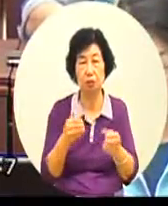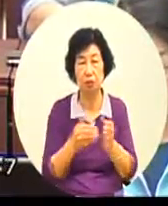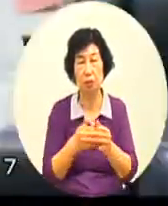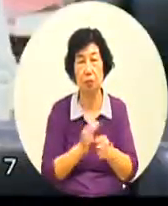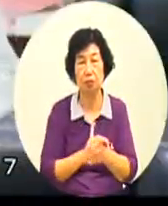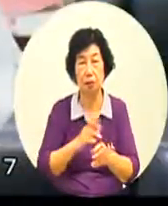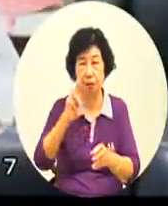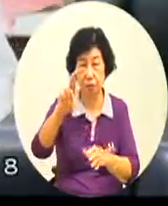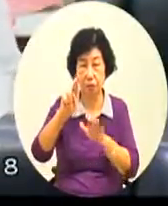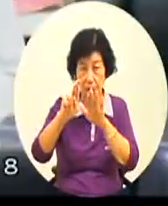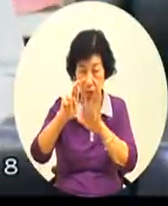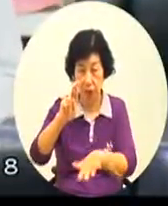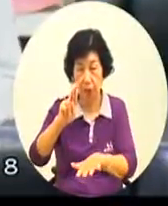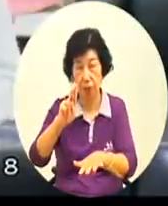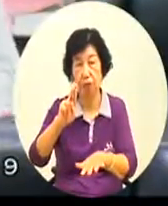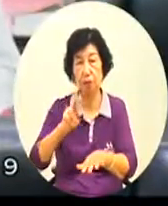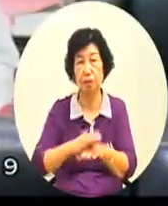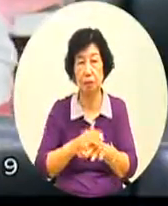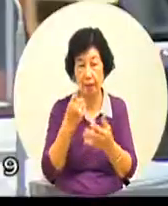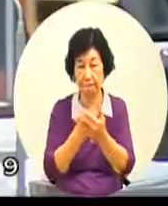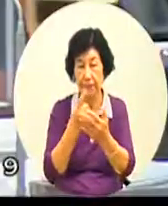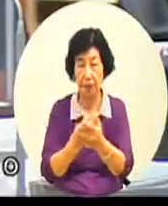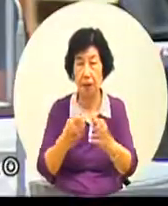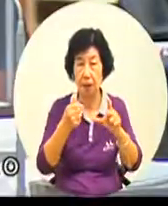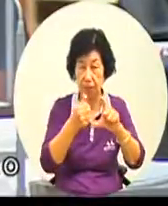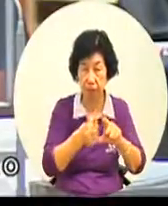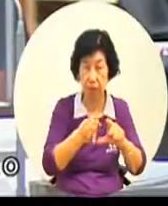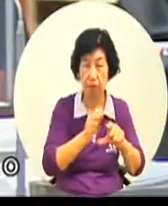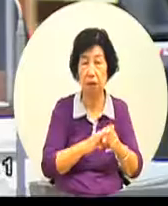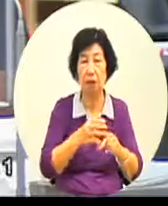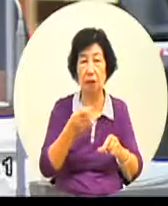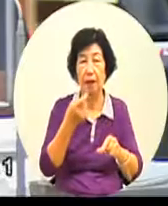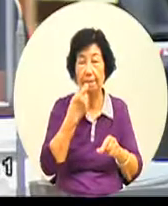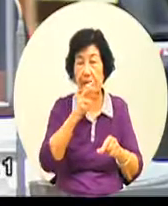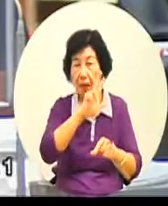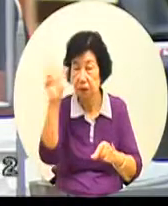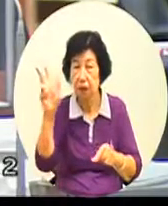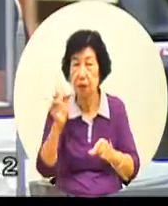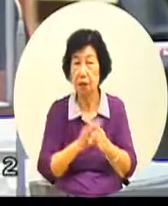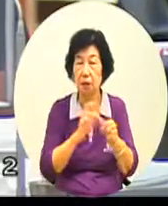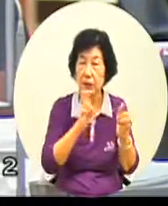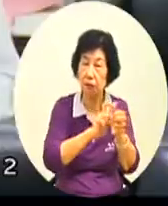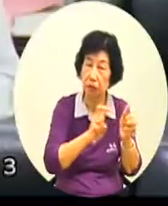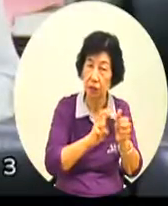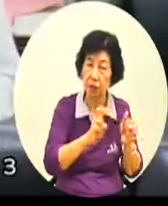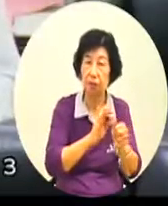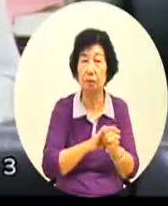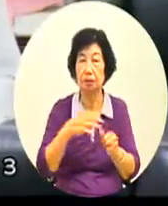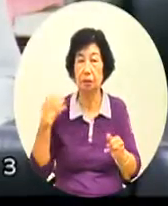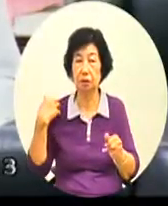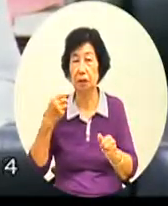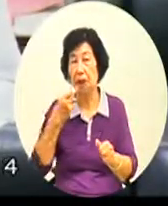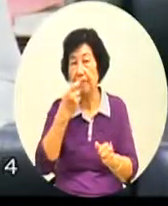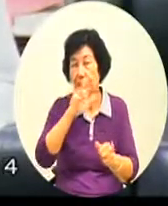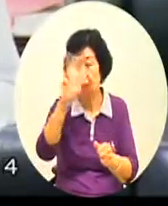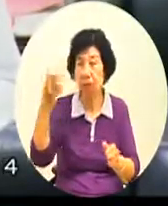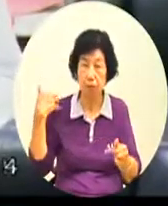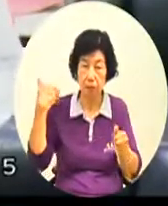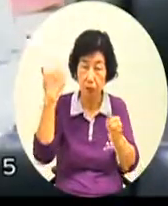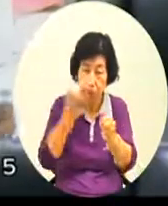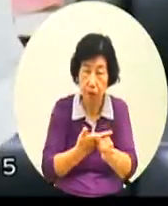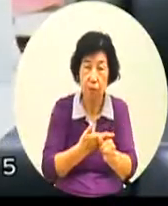一定要达到每一区都有那个 日托或日照， 日照的一个部分，对不对？ 日照或日托，嘿、 所以说目